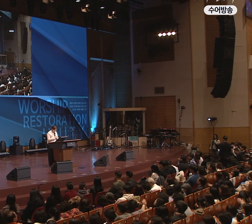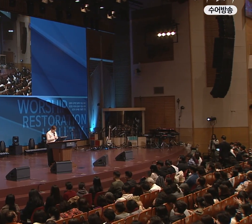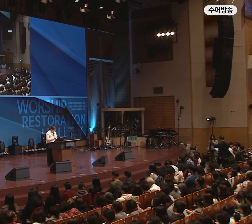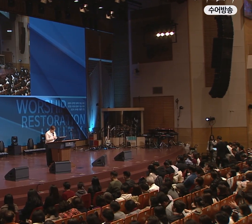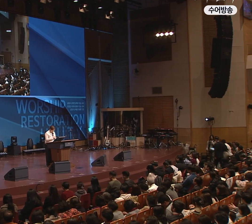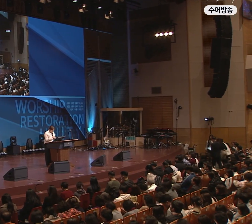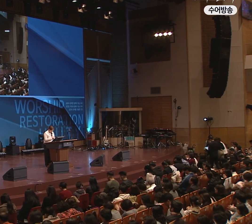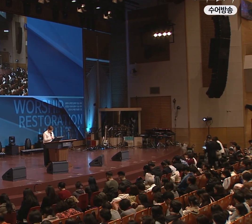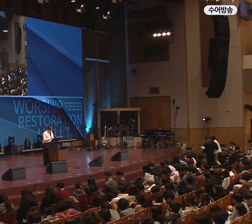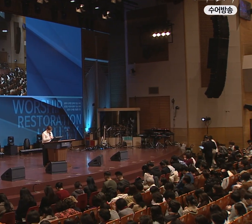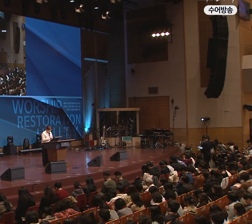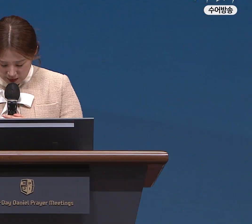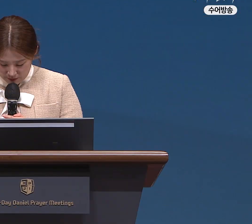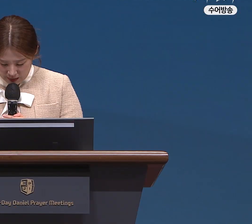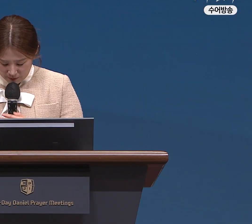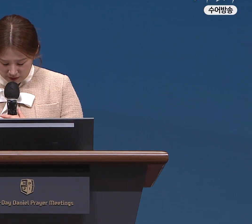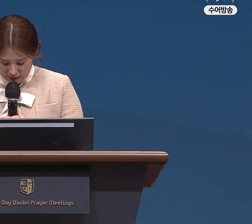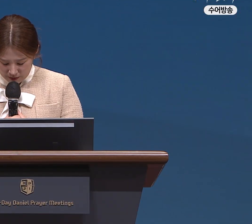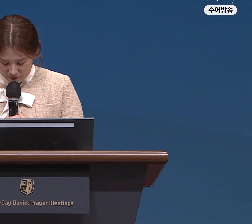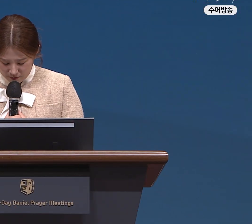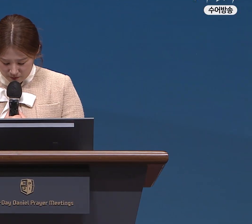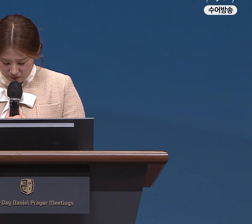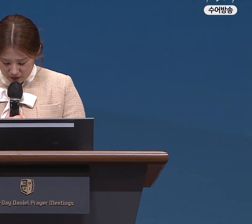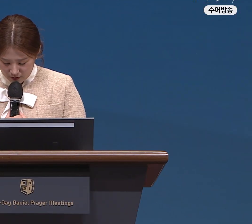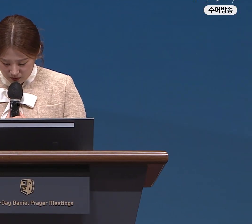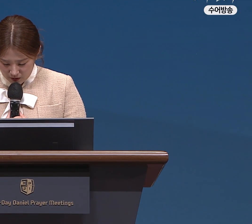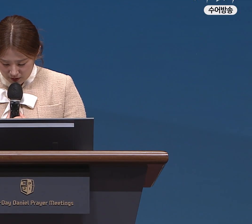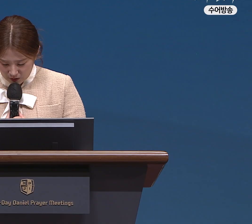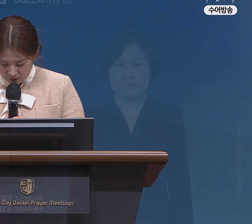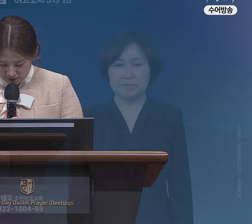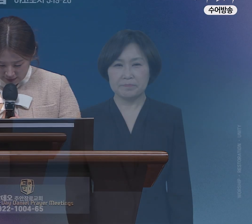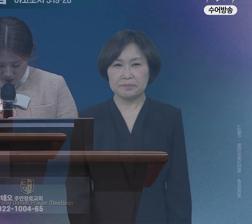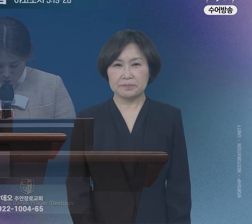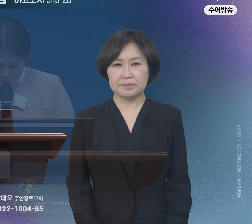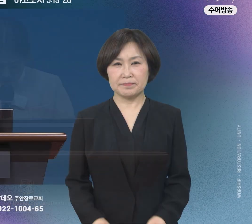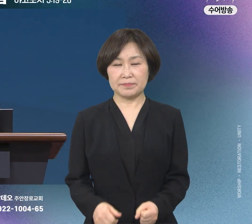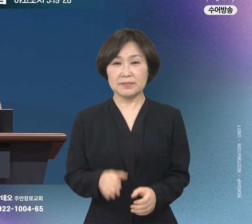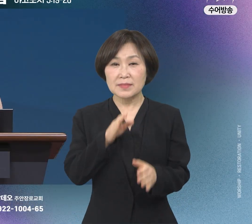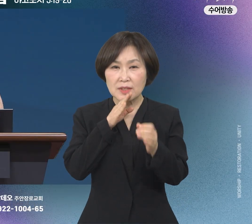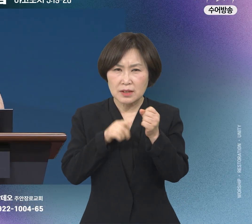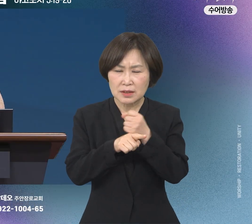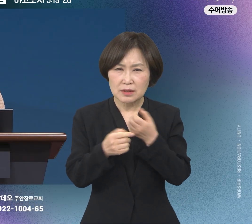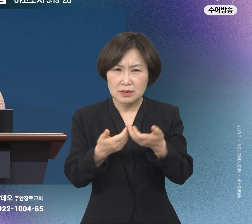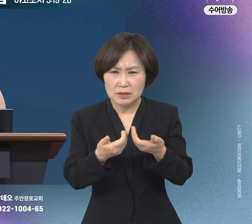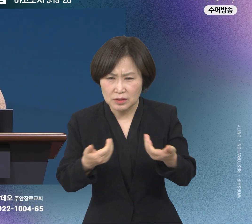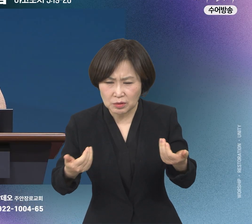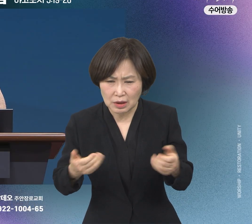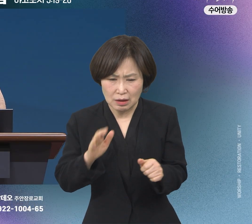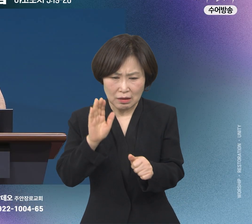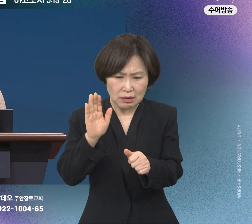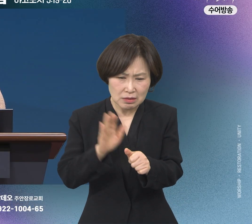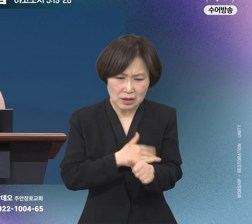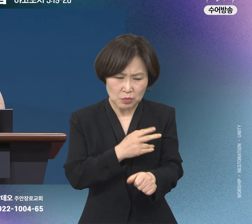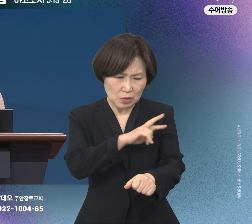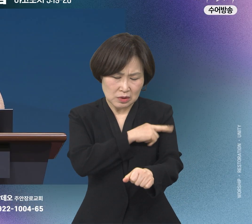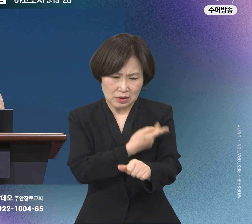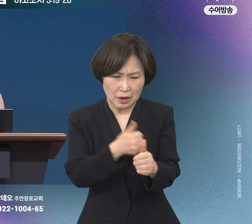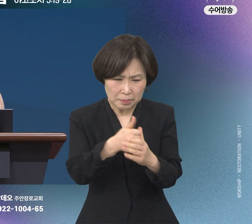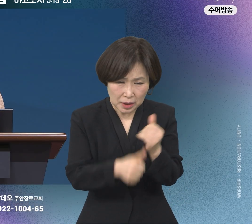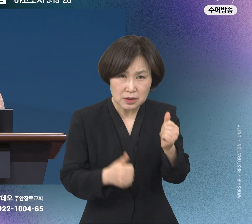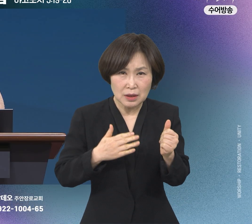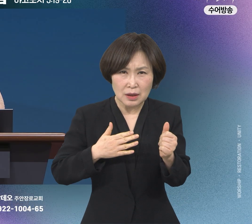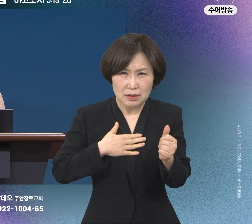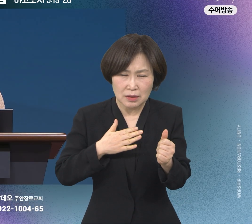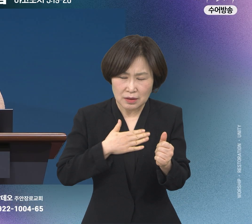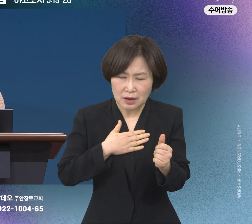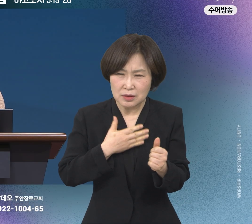기도합니다. 사랑의 하나님, 감사합니다. 진리를 떠나 다른 복음을 믿었던 자를 놀라운 은혜로 다시